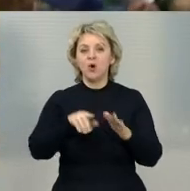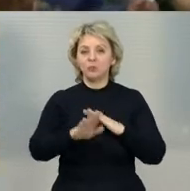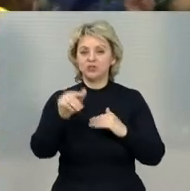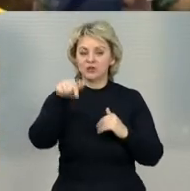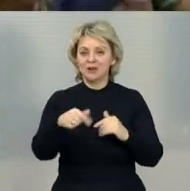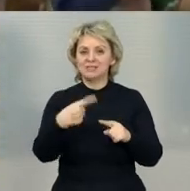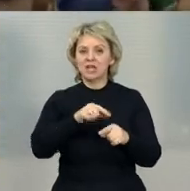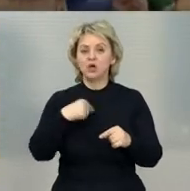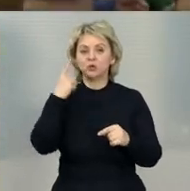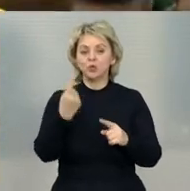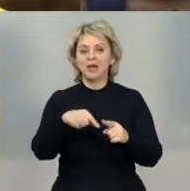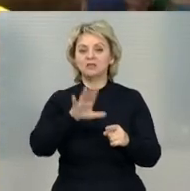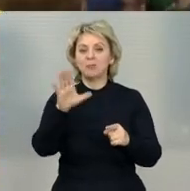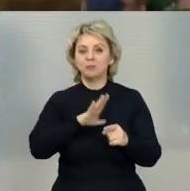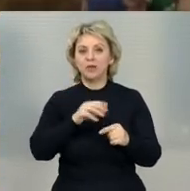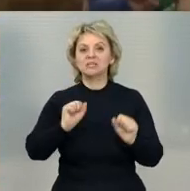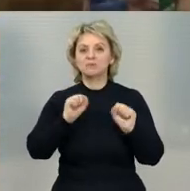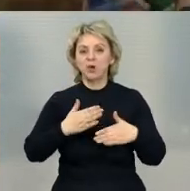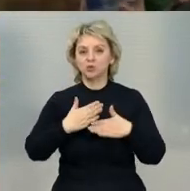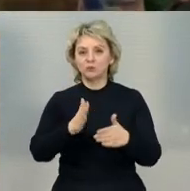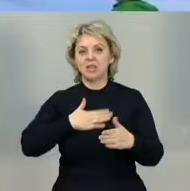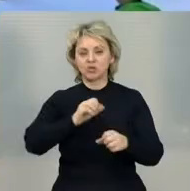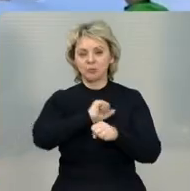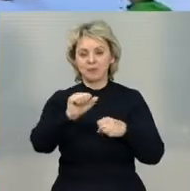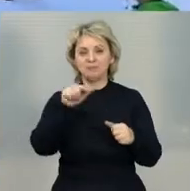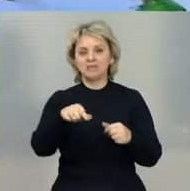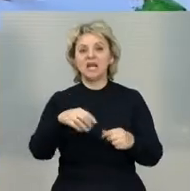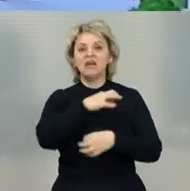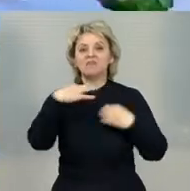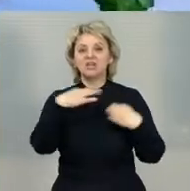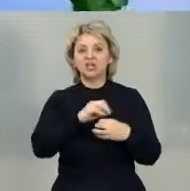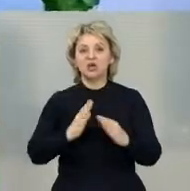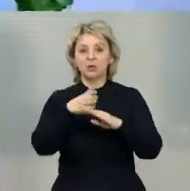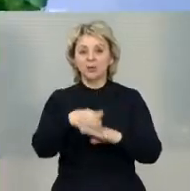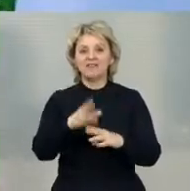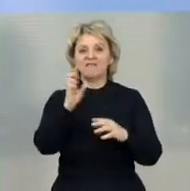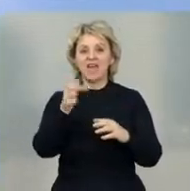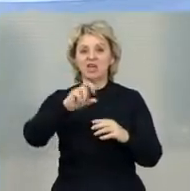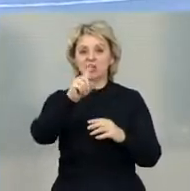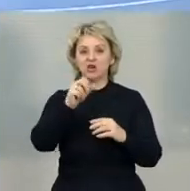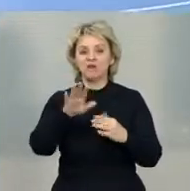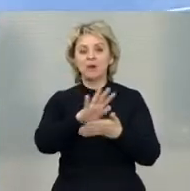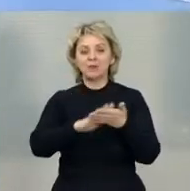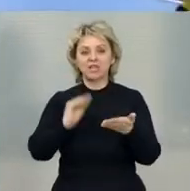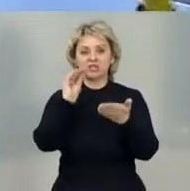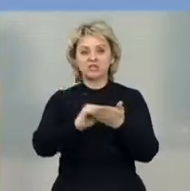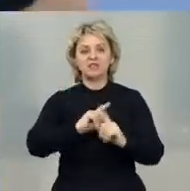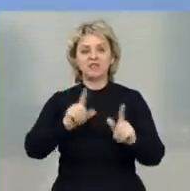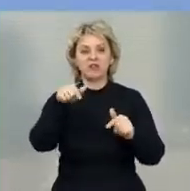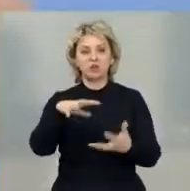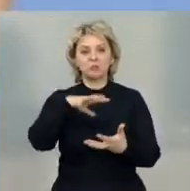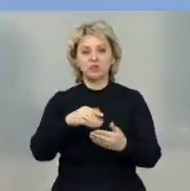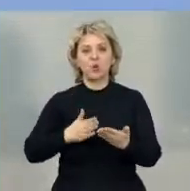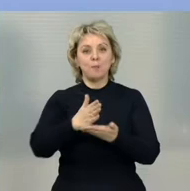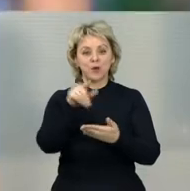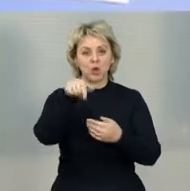Поэтому, я думаю, это и было, как бы поспособствовало нашей победе. Венгерки подбираются, но Вяхерева продолжает забивать невероятные мячи